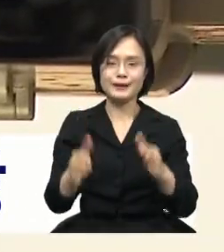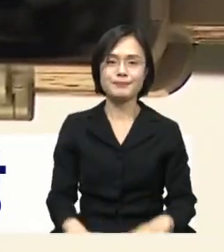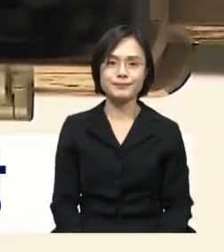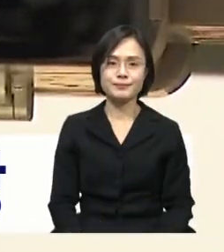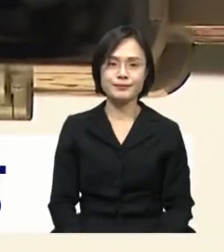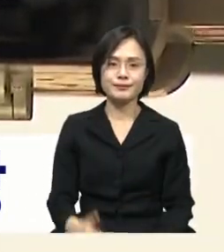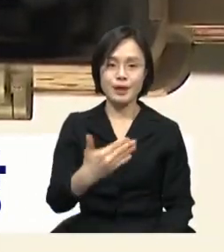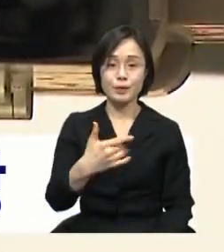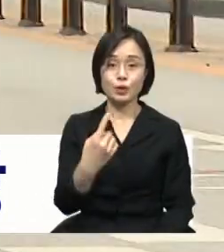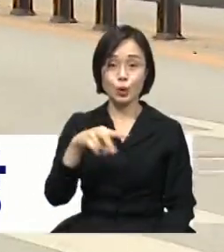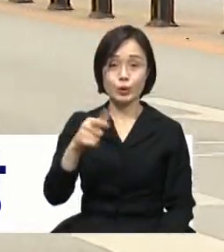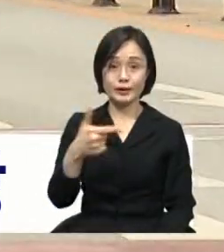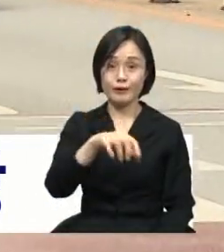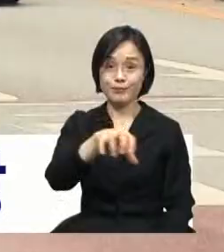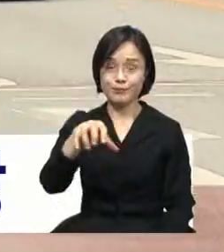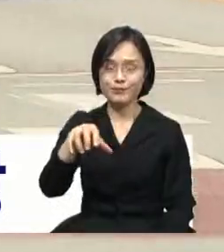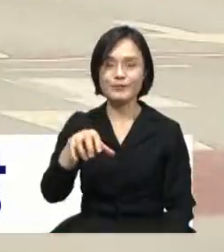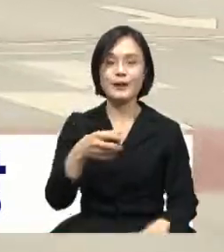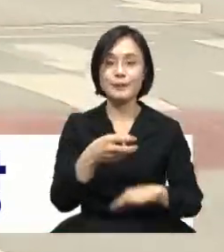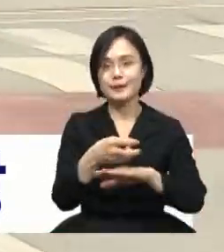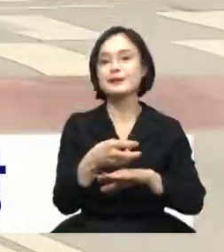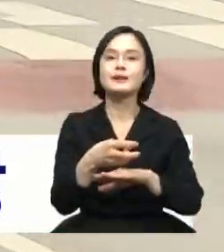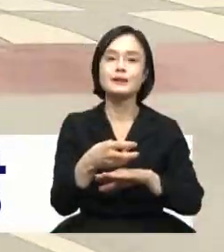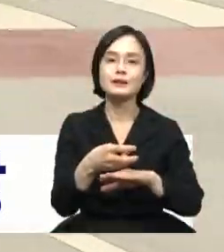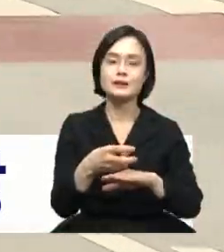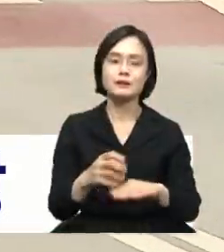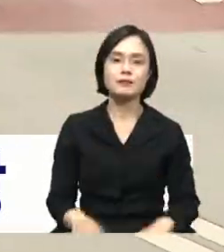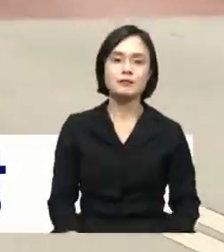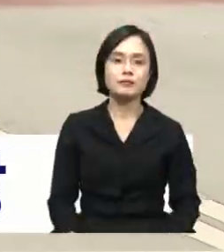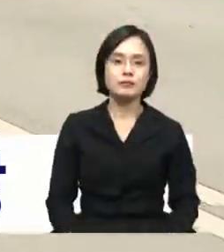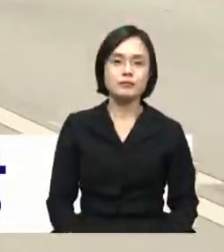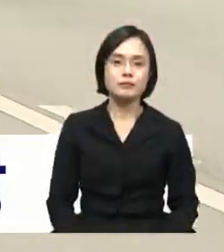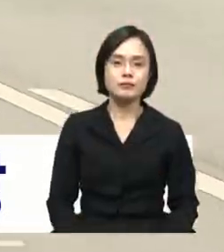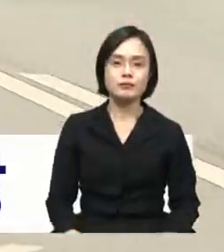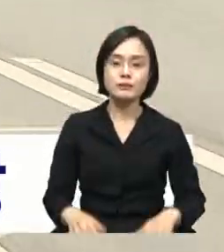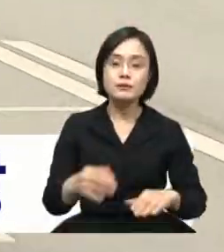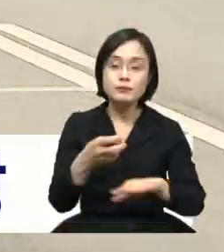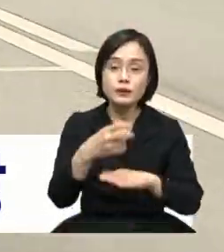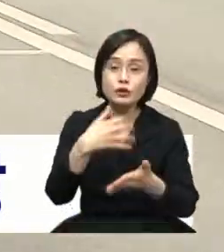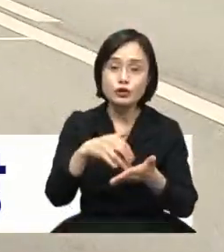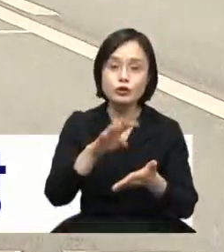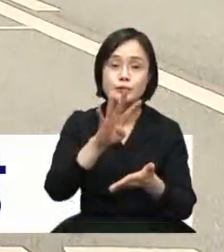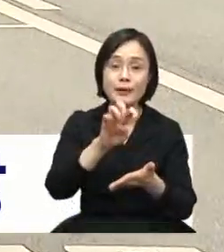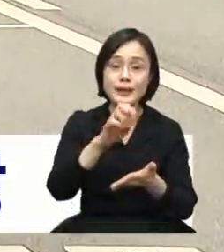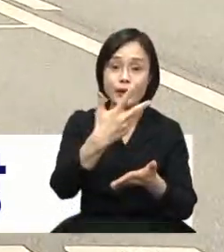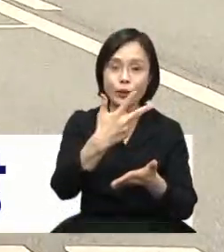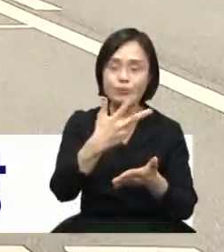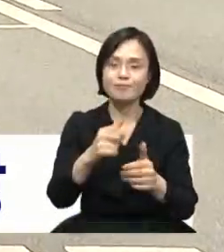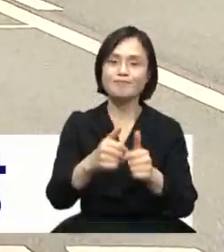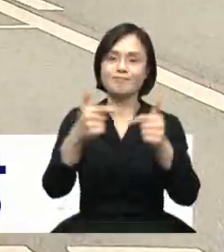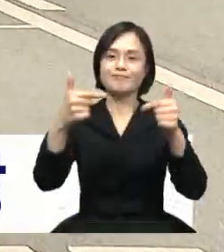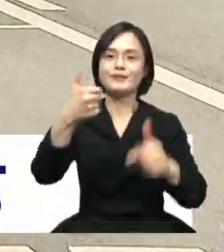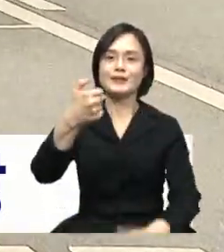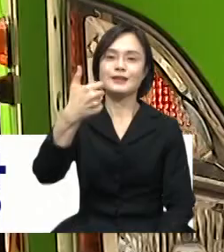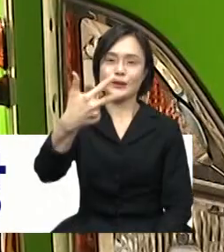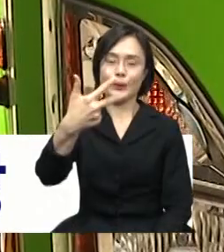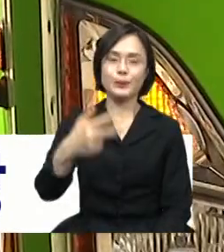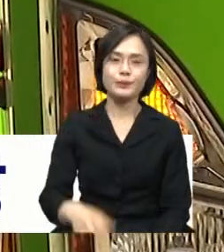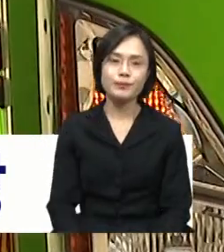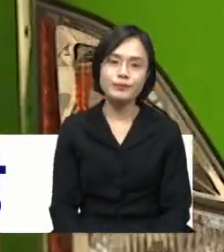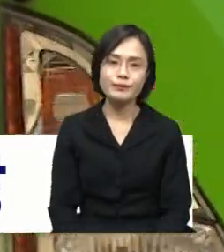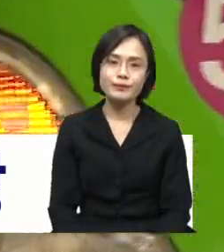대상으로 하는 준공영제의 시행으로 기존 4대의 운행 버스가 신 7대로 열대